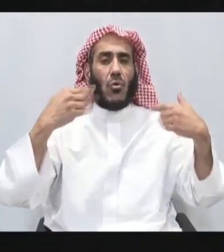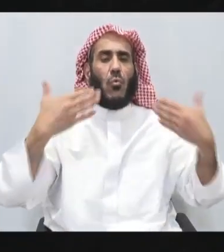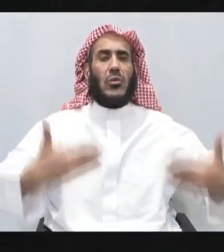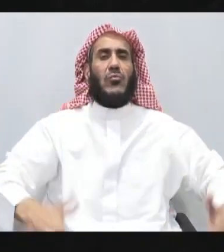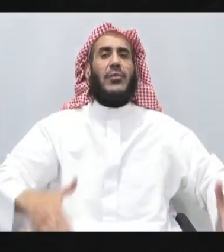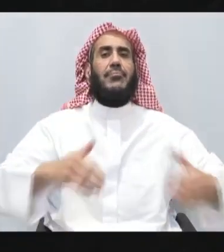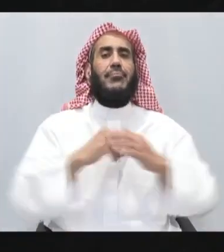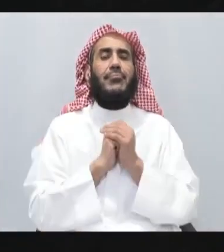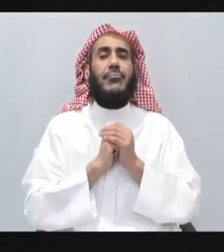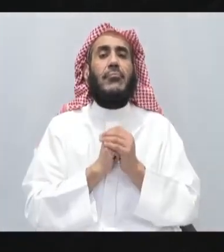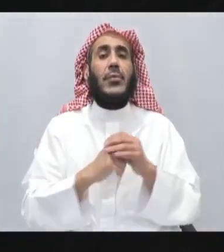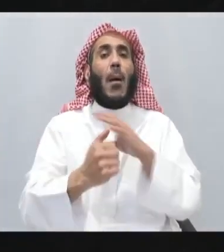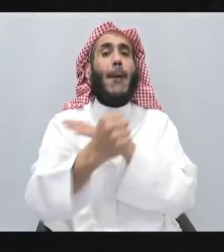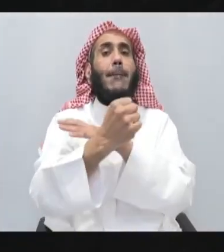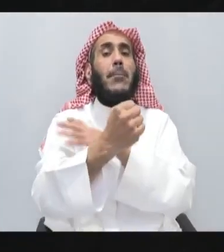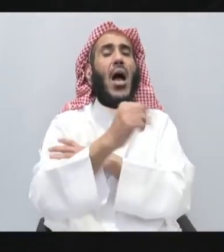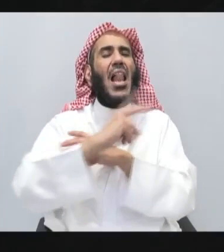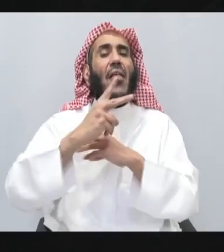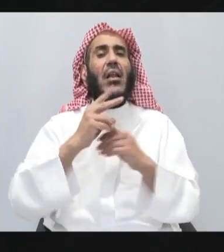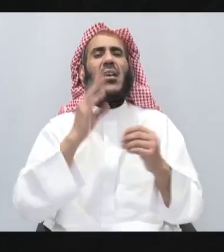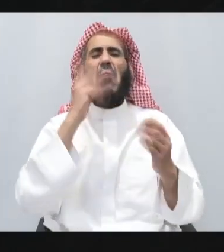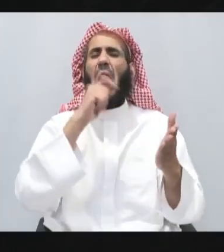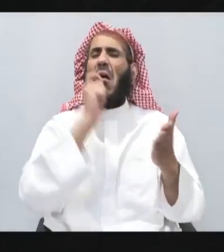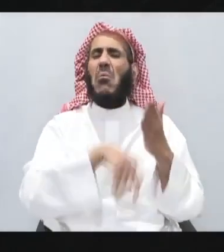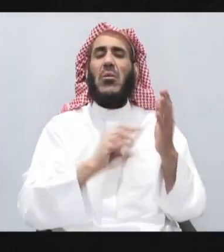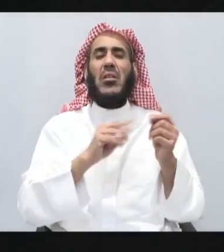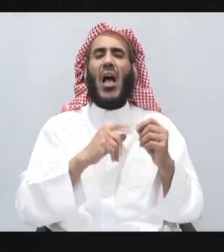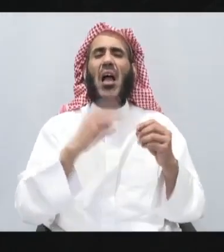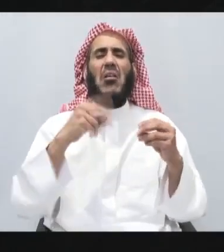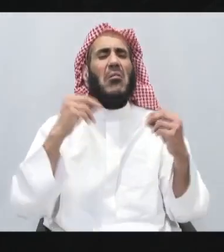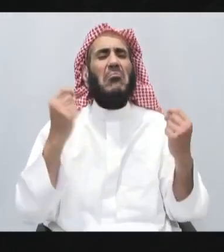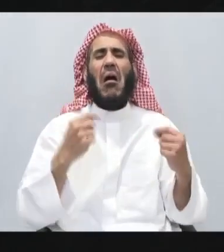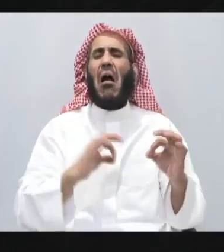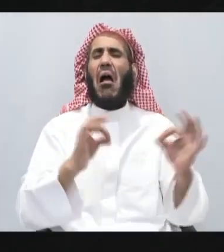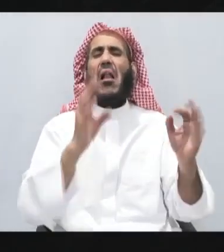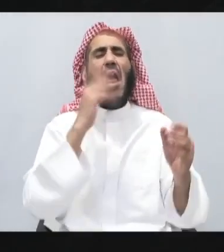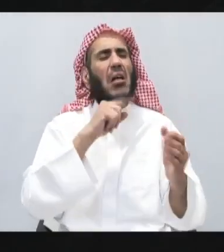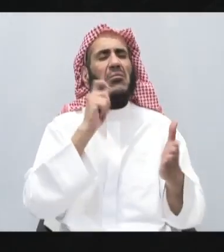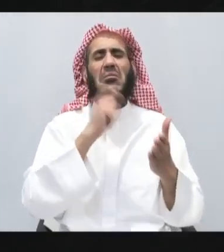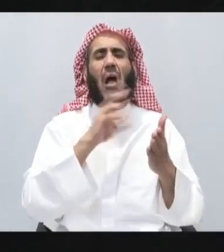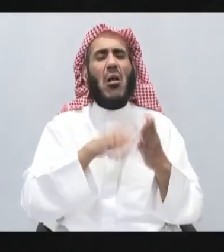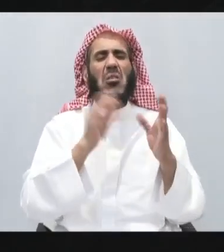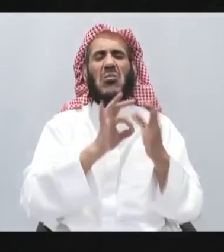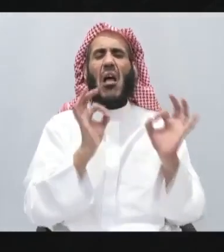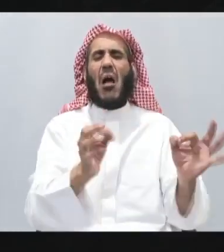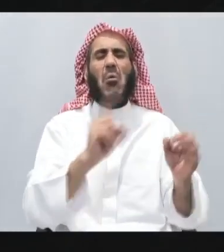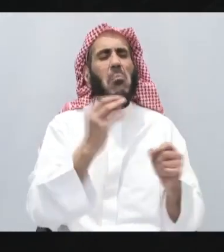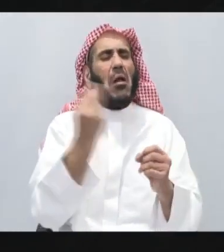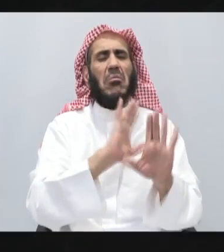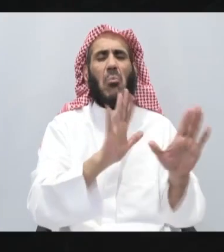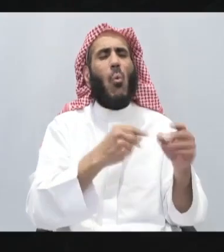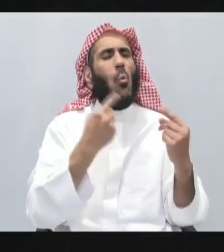والسفليه اما العضلات اللااراديه هي تتحرك تلقائيا لا نستطيع التحكم بحركتها